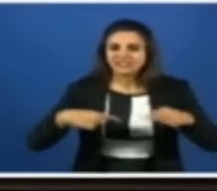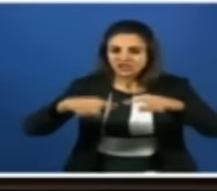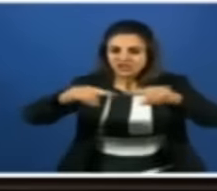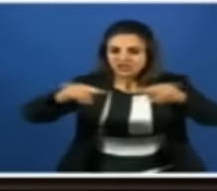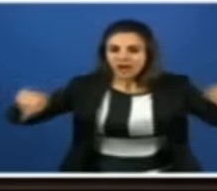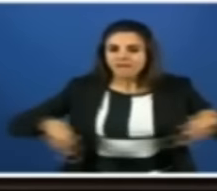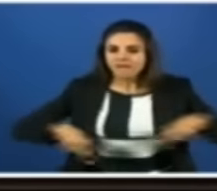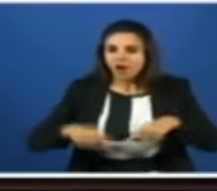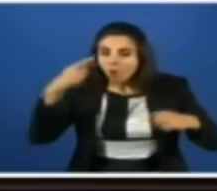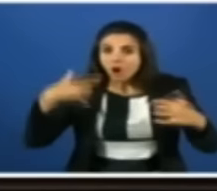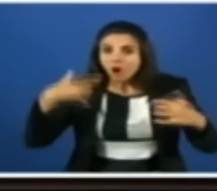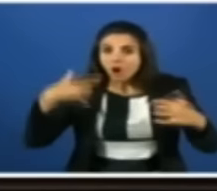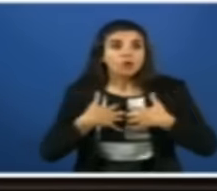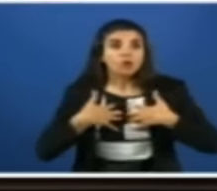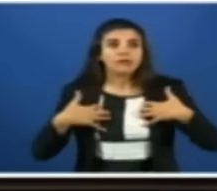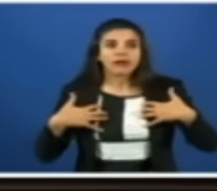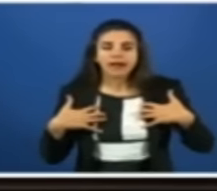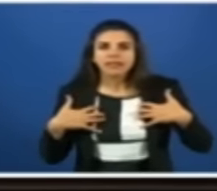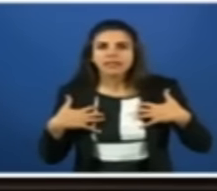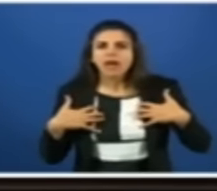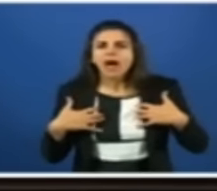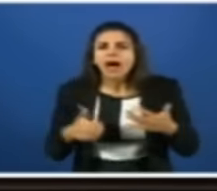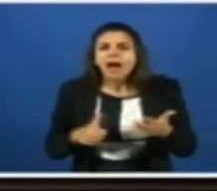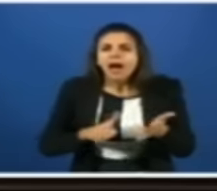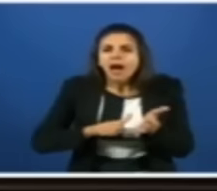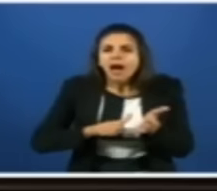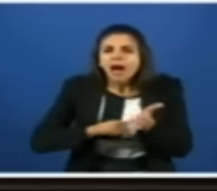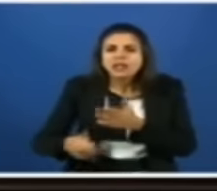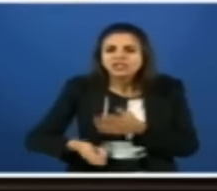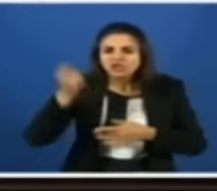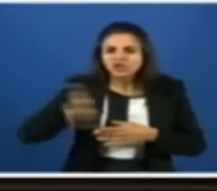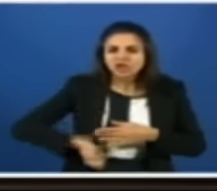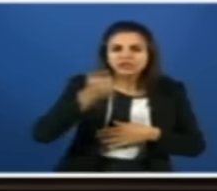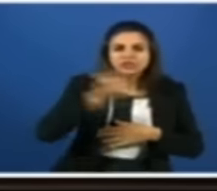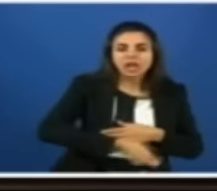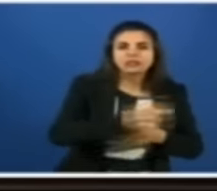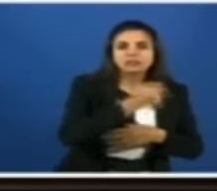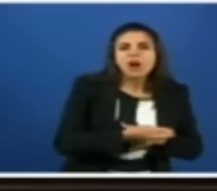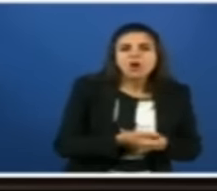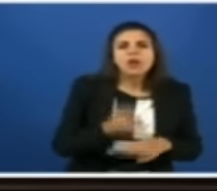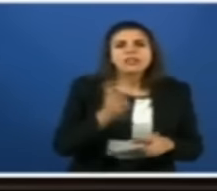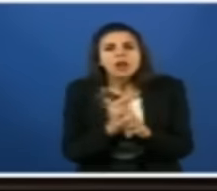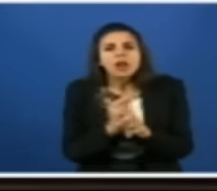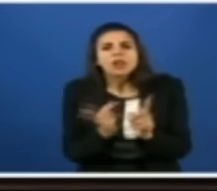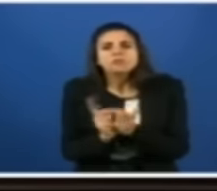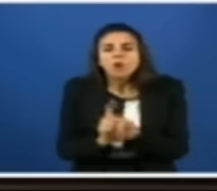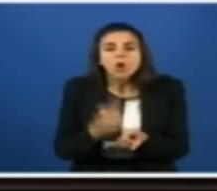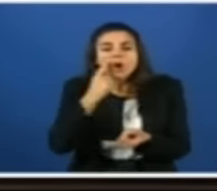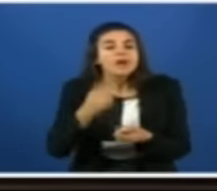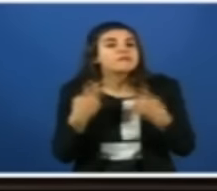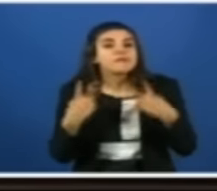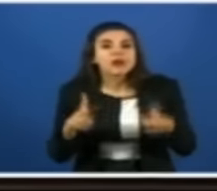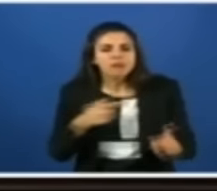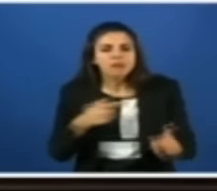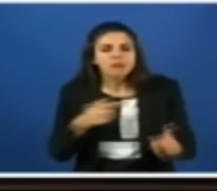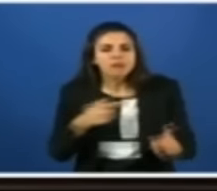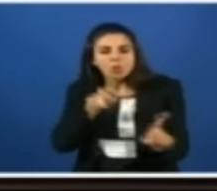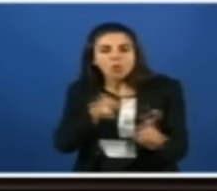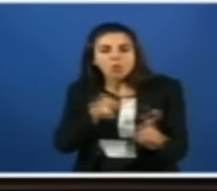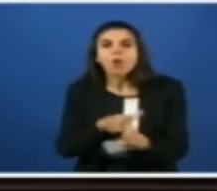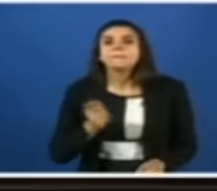hudutlarının güvenliğini her şart altında korumaya devam edecek. Değerli